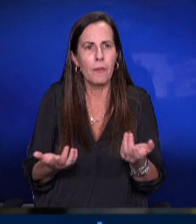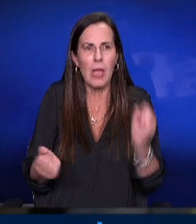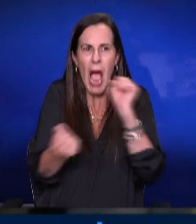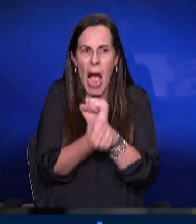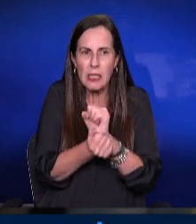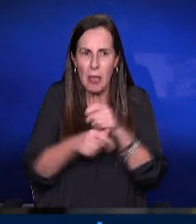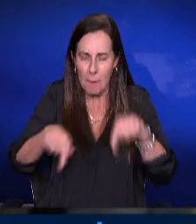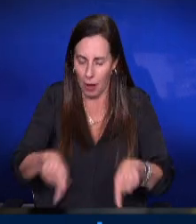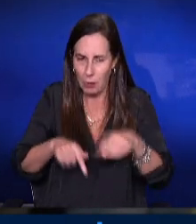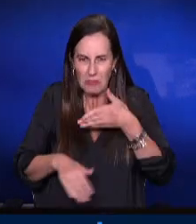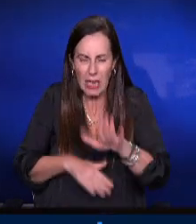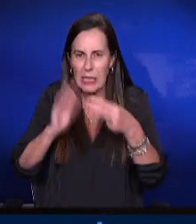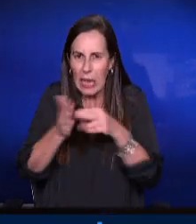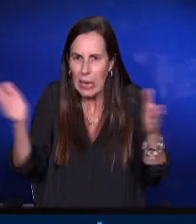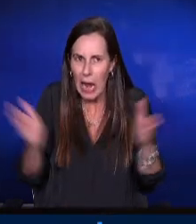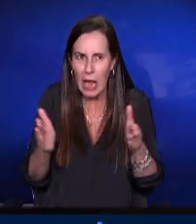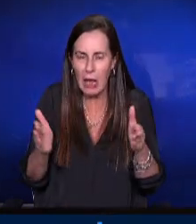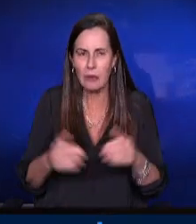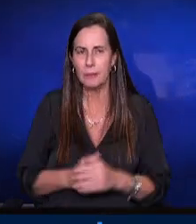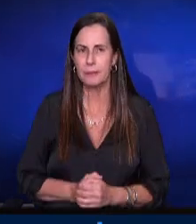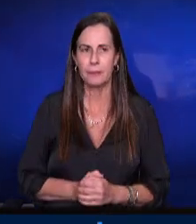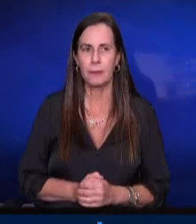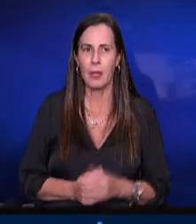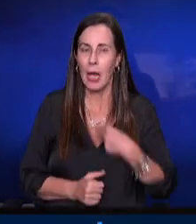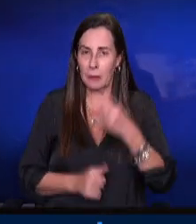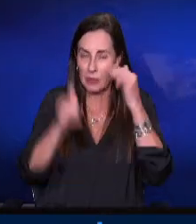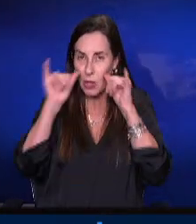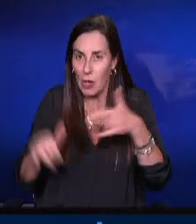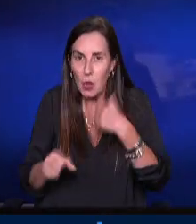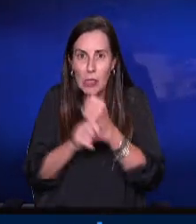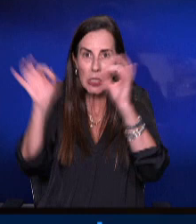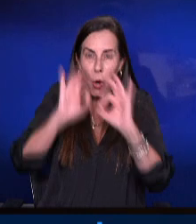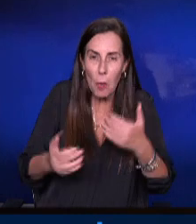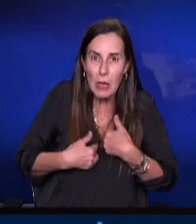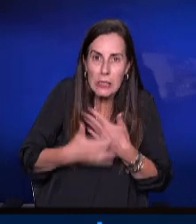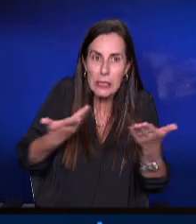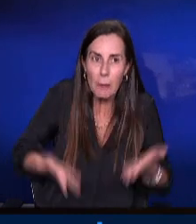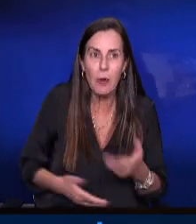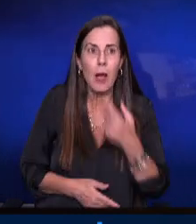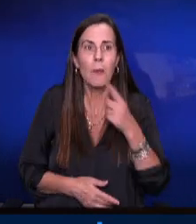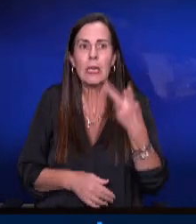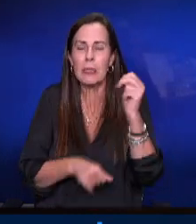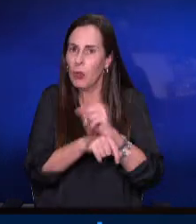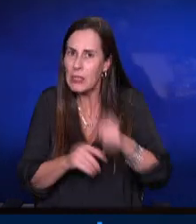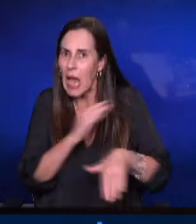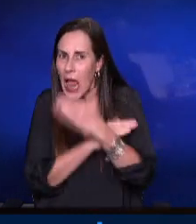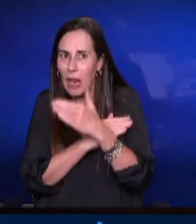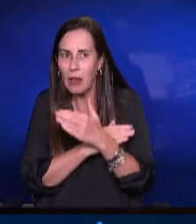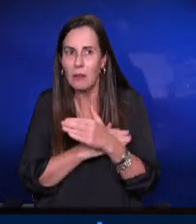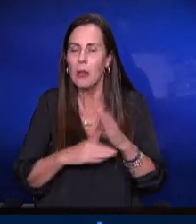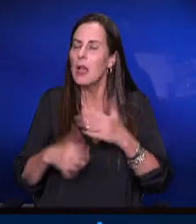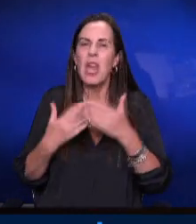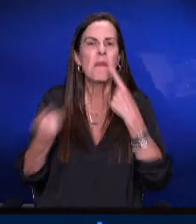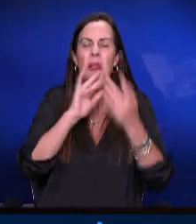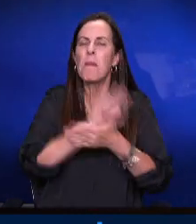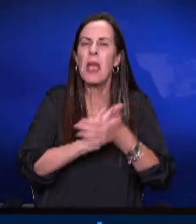האזיקים. בידיים וברגליים, והכניסו אותי לתא, אני מנסה לצעוק להם, אני לא עשיתי כלום, אני סתם פה, אמרו לי שזה 20 דקות ואני צריך ללכת, אין מי לדבר